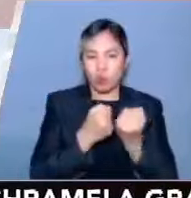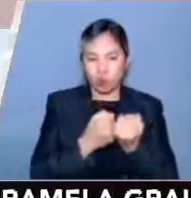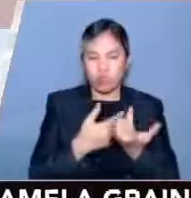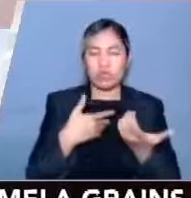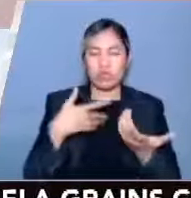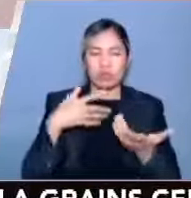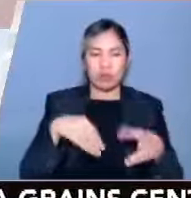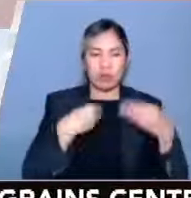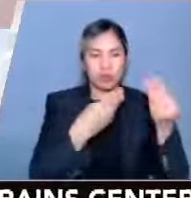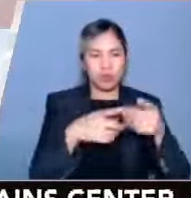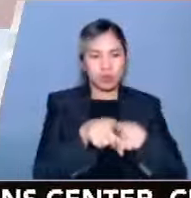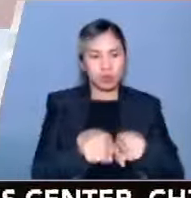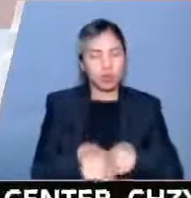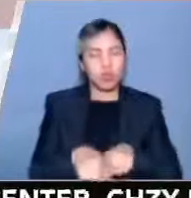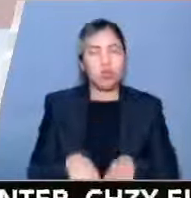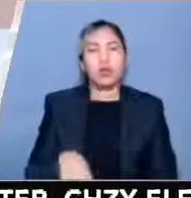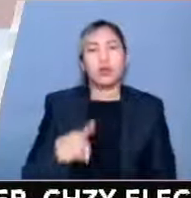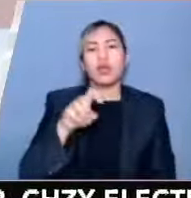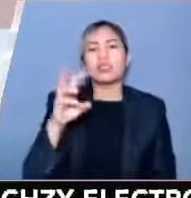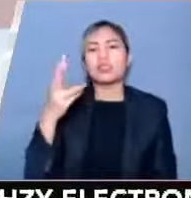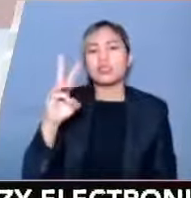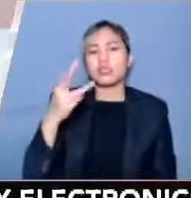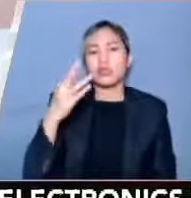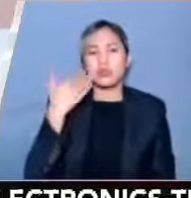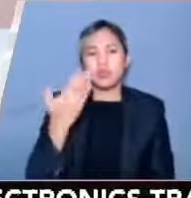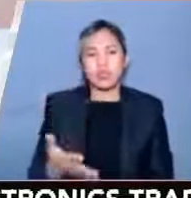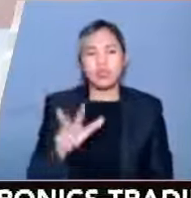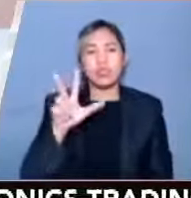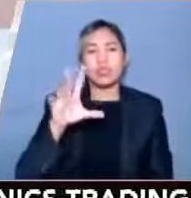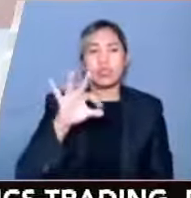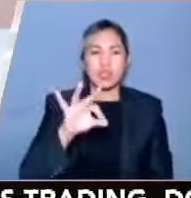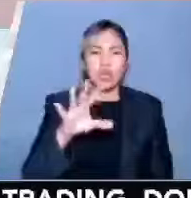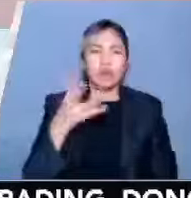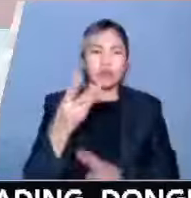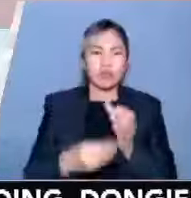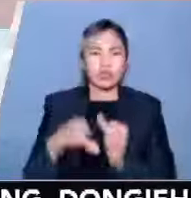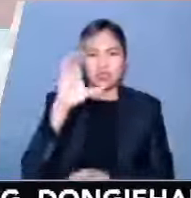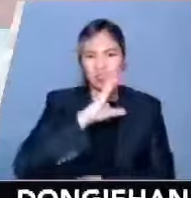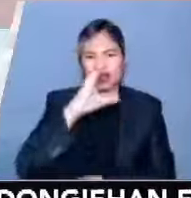yung nasawi at 39 naman yung nawawala. Yung sa mga missing po, ano pong nature nito?